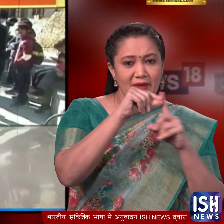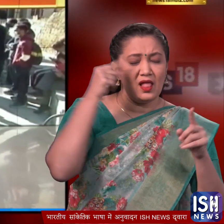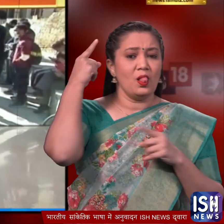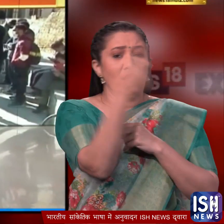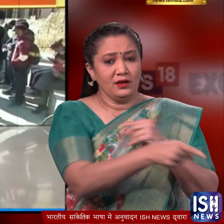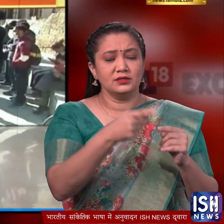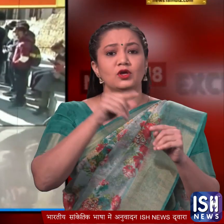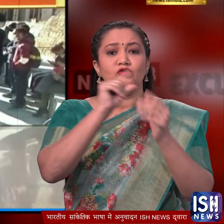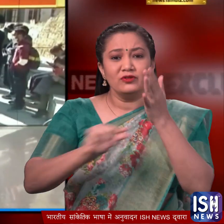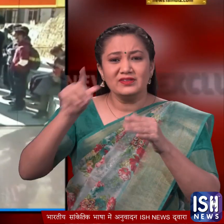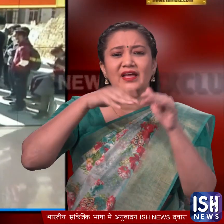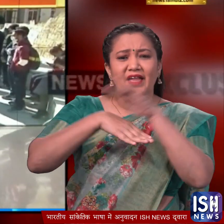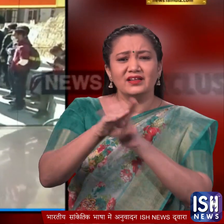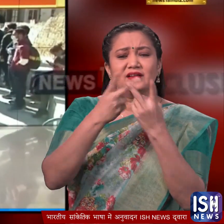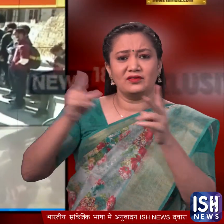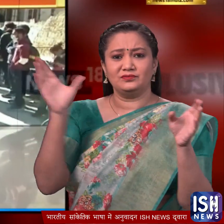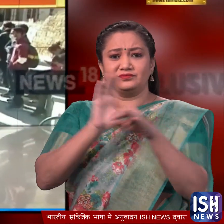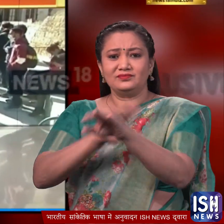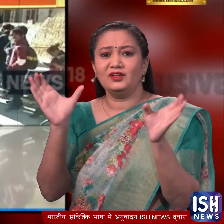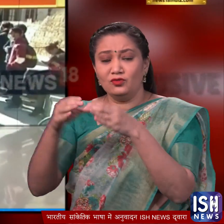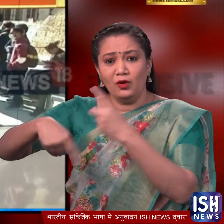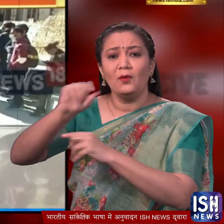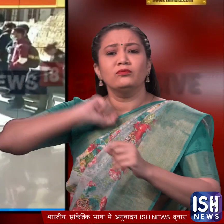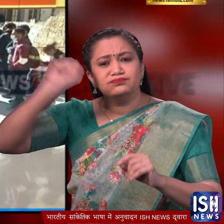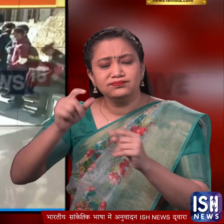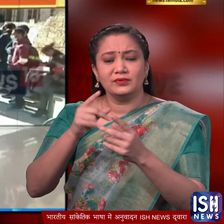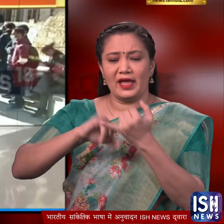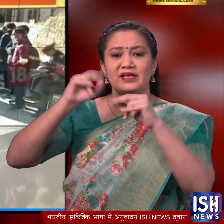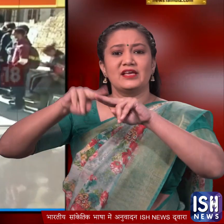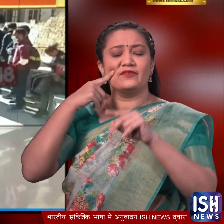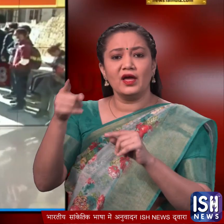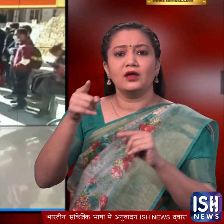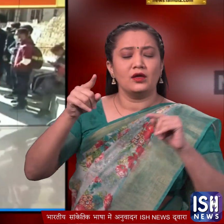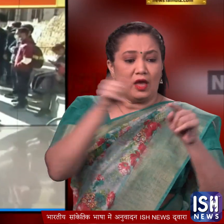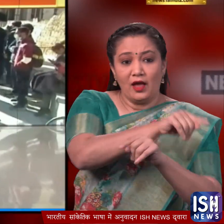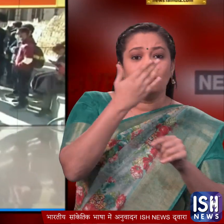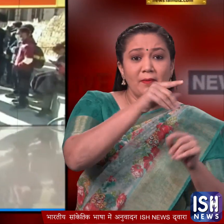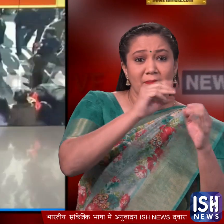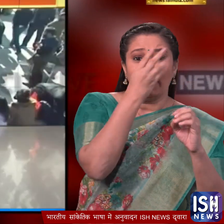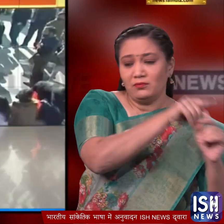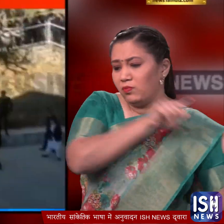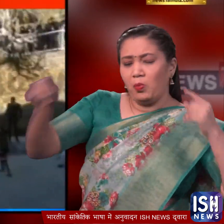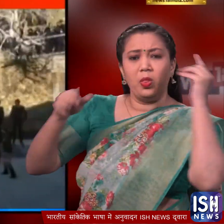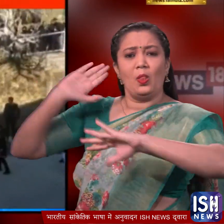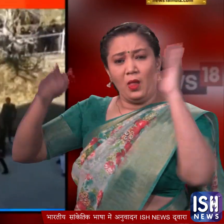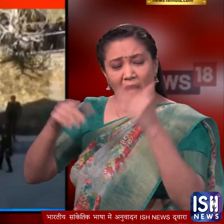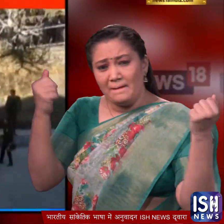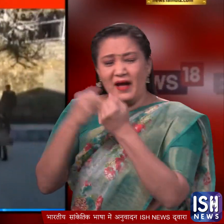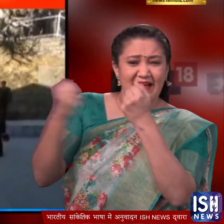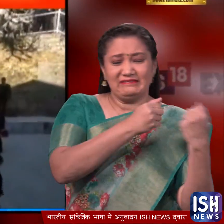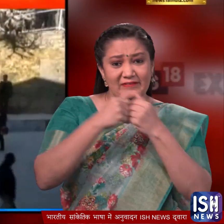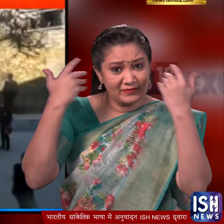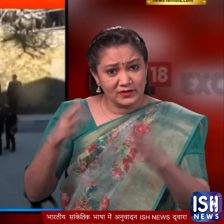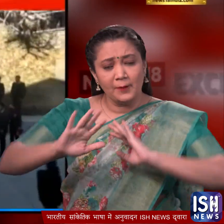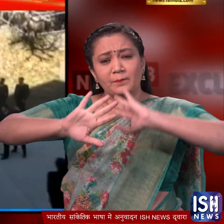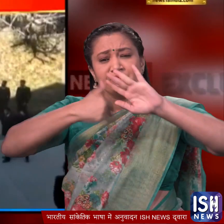आरोप लगा कि उन्होंने यूनिवर्सिटी में प्रदर्शन कर रहे लेफ्ट के छात्र संगठन एसएफआई के कुछ छात्रों से धक्का मुक्की की,